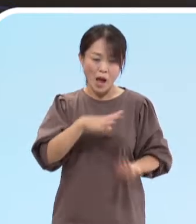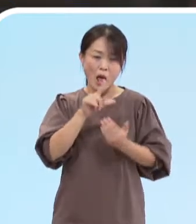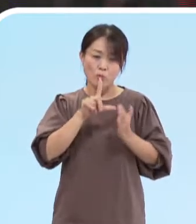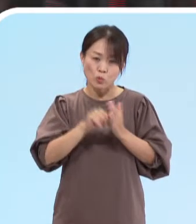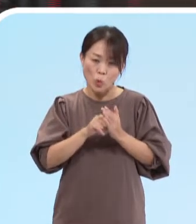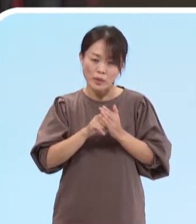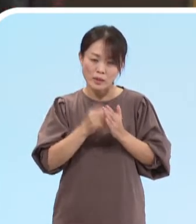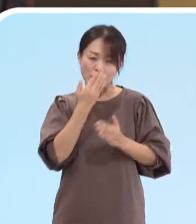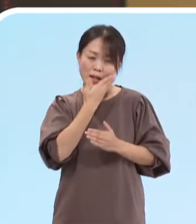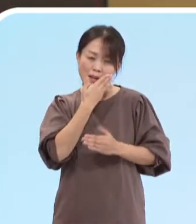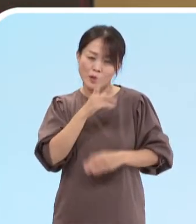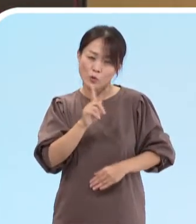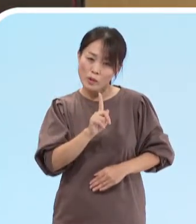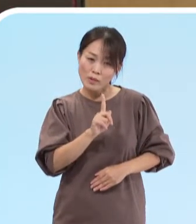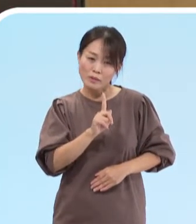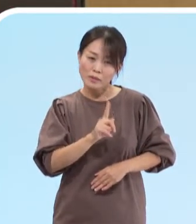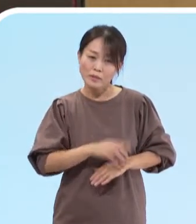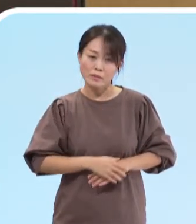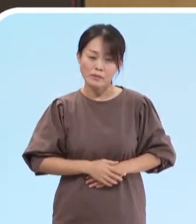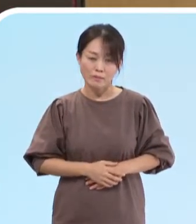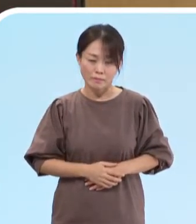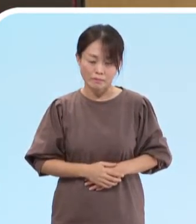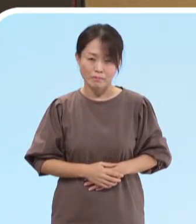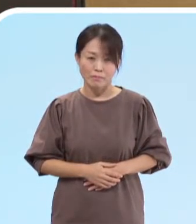ドセルを選ぶときに大切なことは？